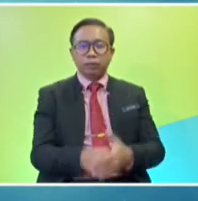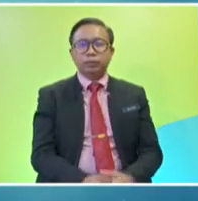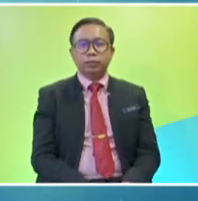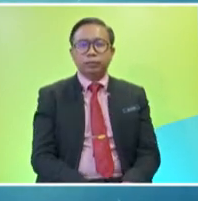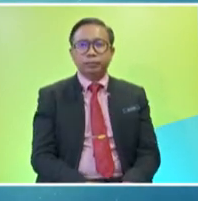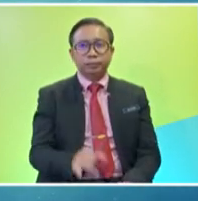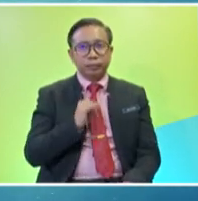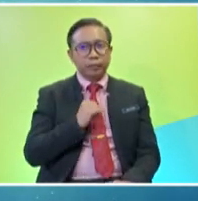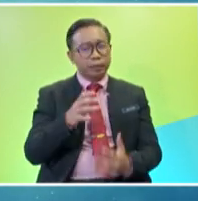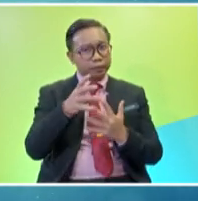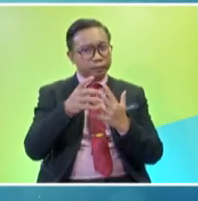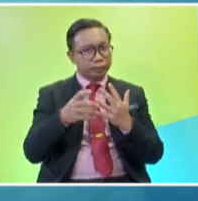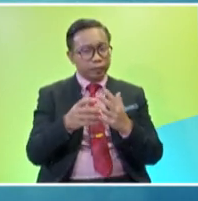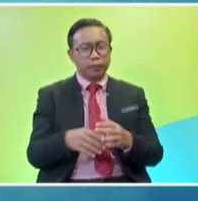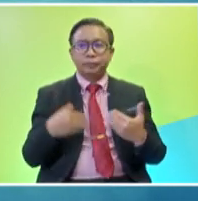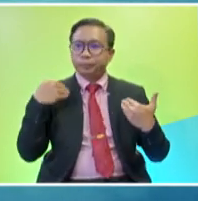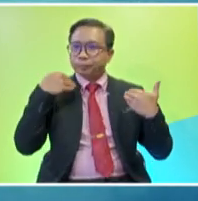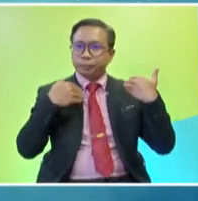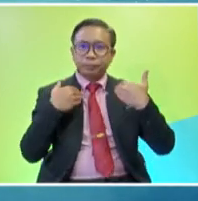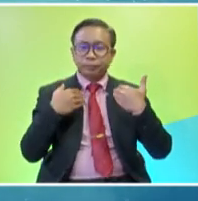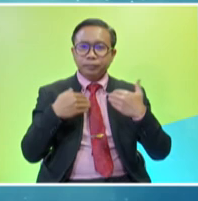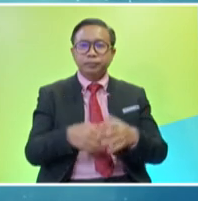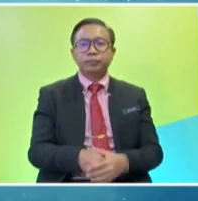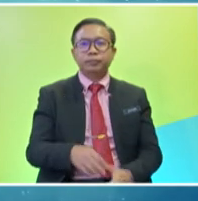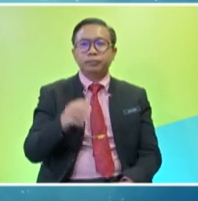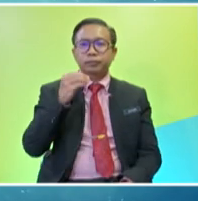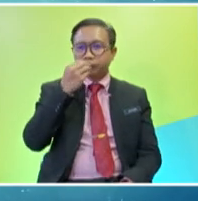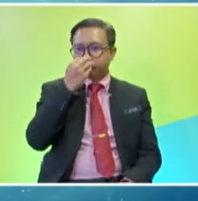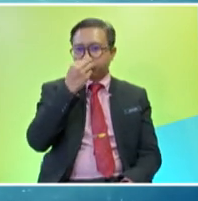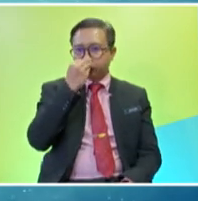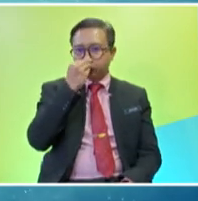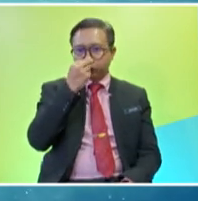Saya memilih jenis hewan yaitu Musa pendek